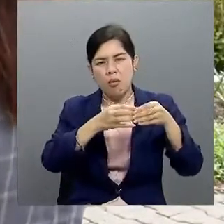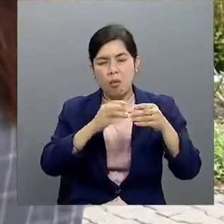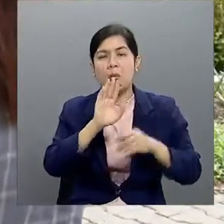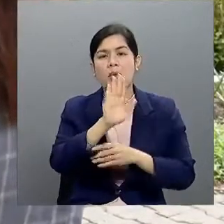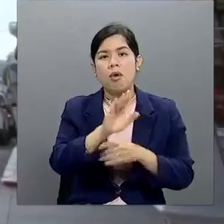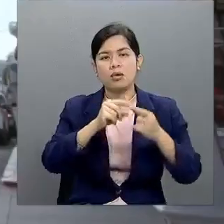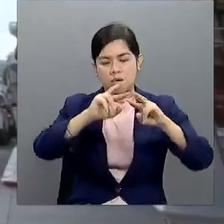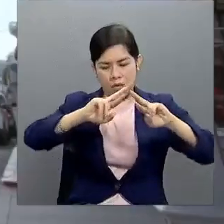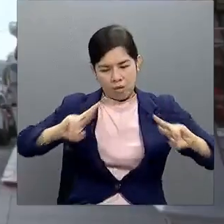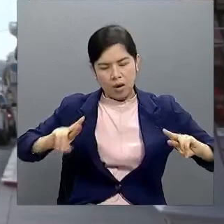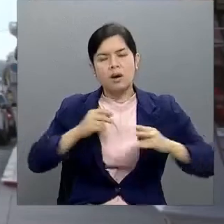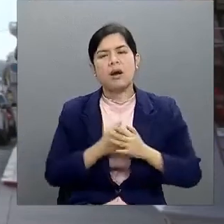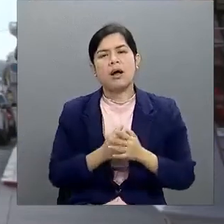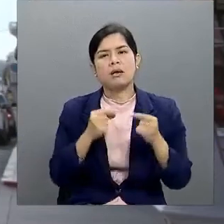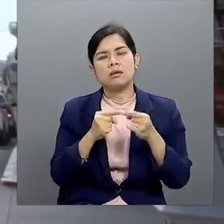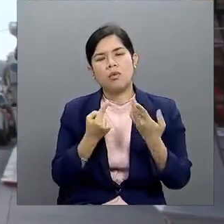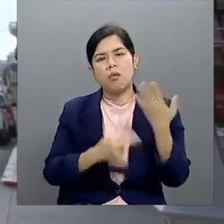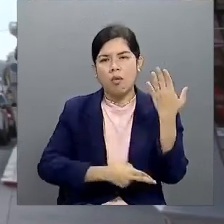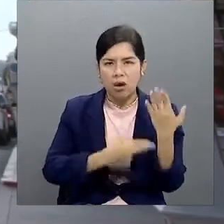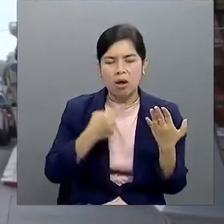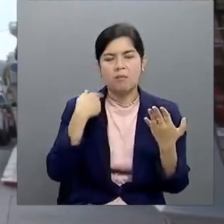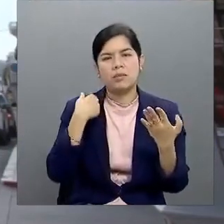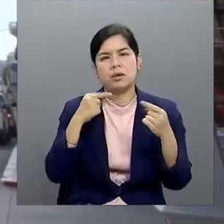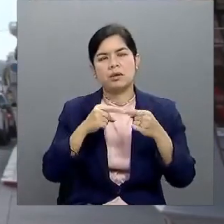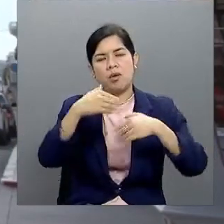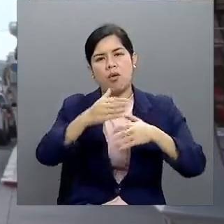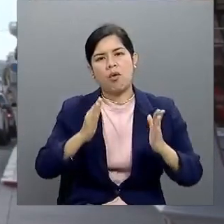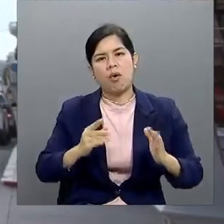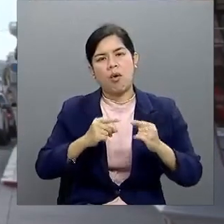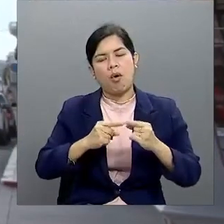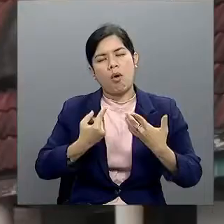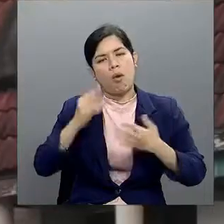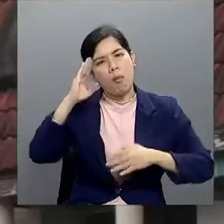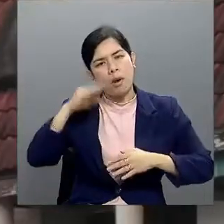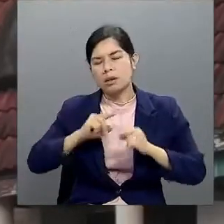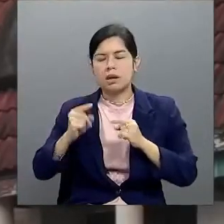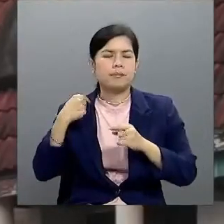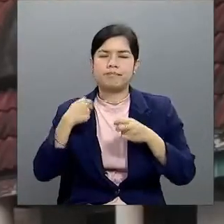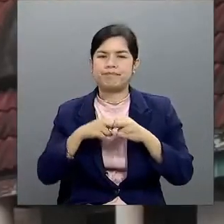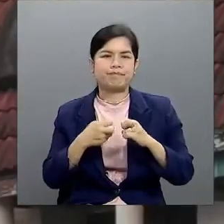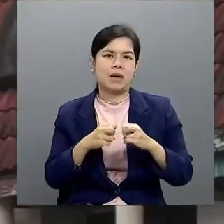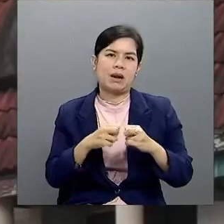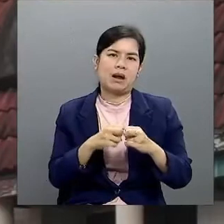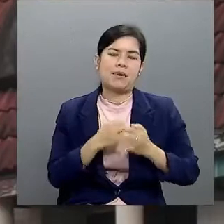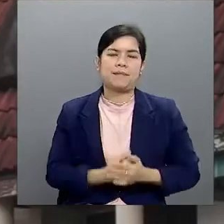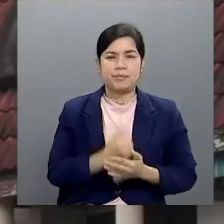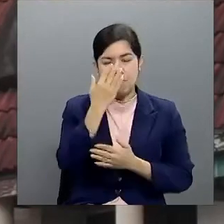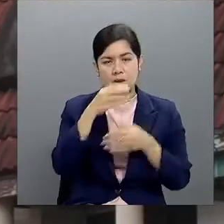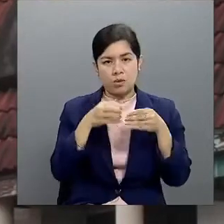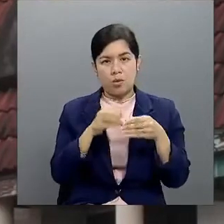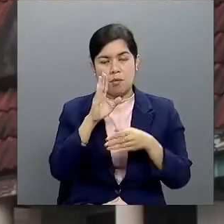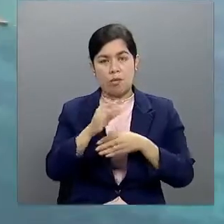ที่มีถึง 1,500แห่งเนื่องจากรัฐบาลมีการlock Downไม่อนุญาตให้นักท่องเที่ยวต่างชาติเข้ามาได้ทำให้รายได้เป็นศูนย์